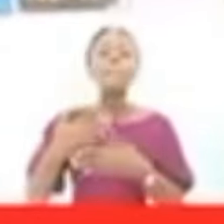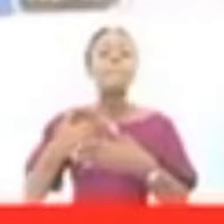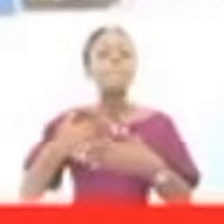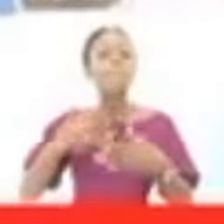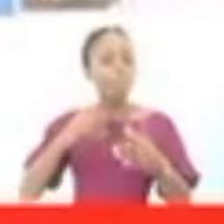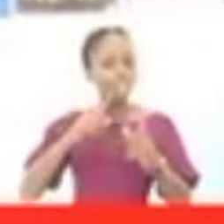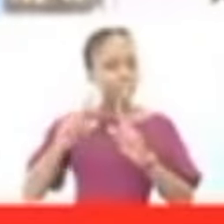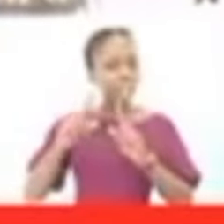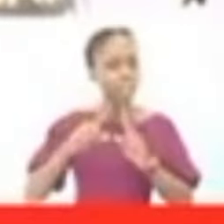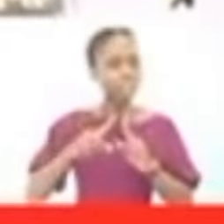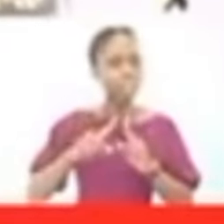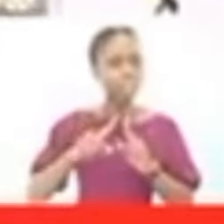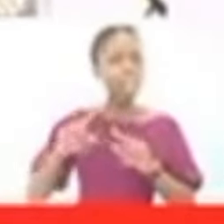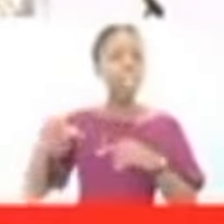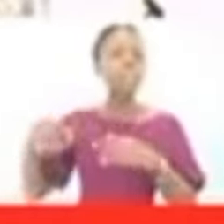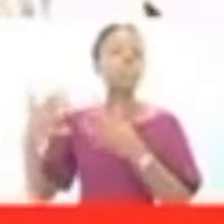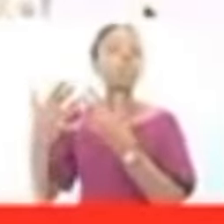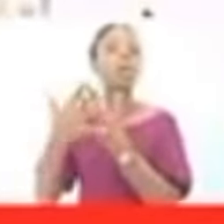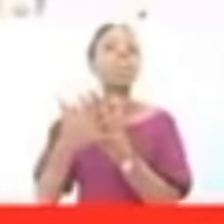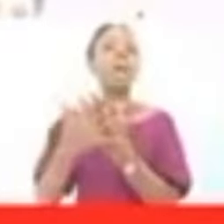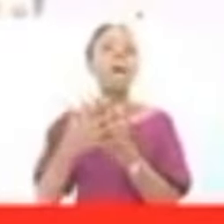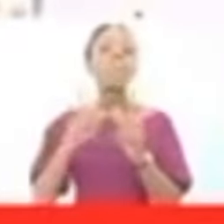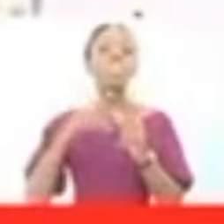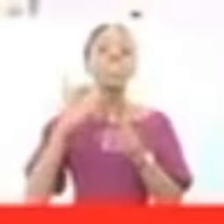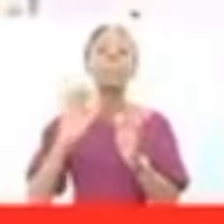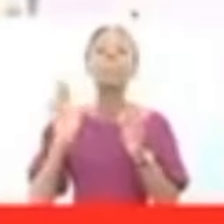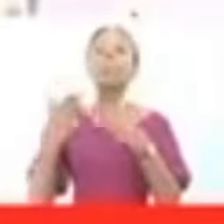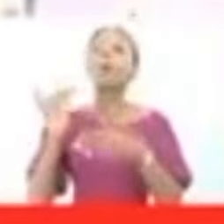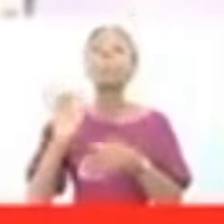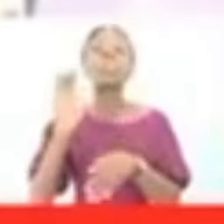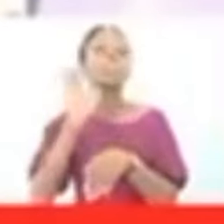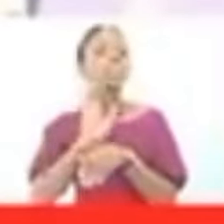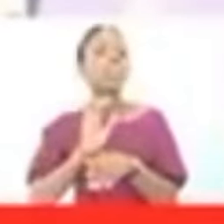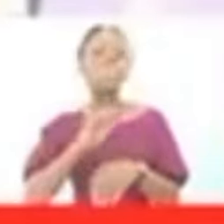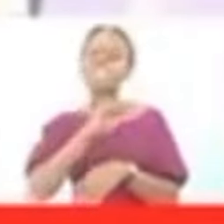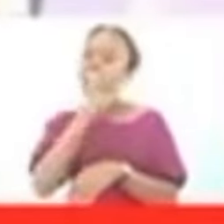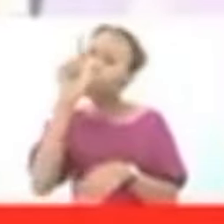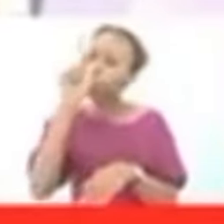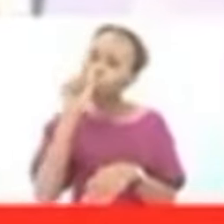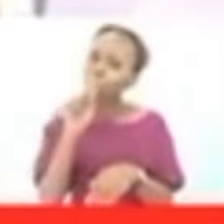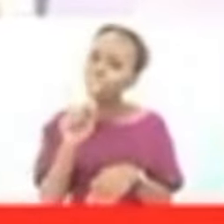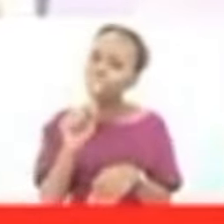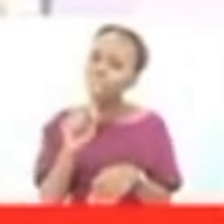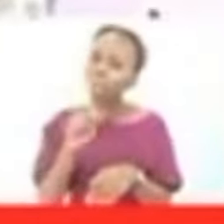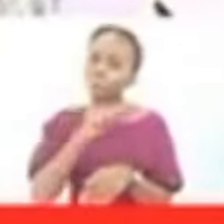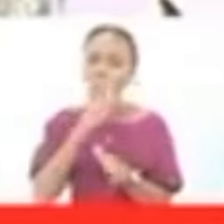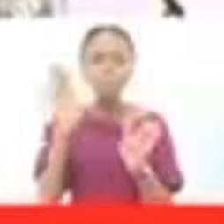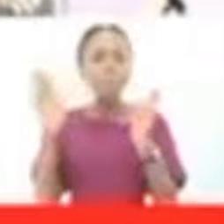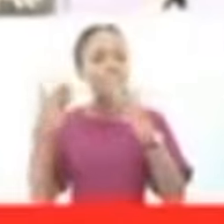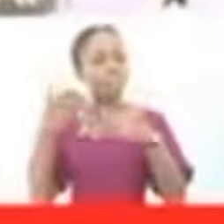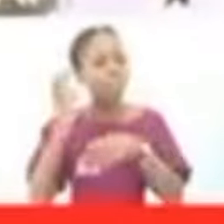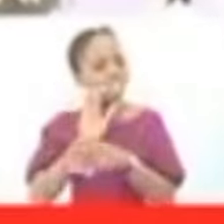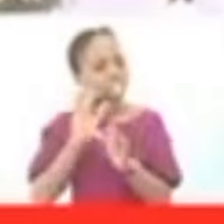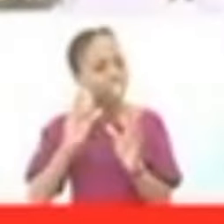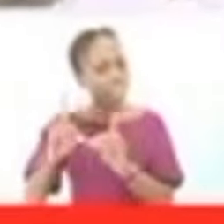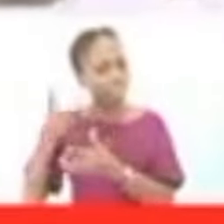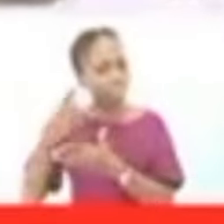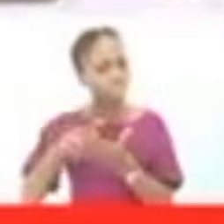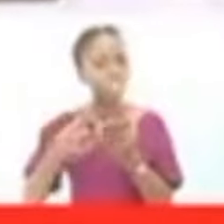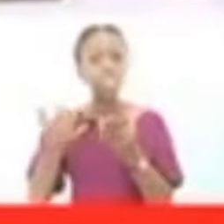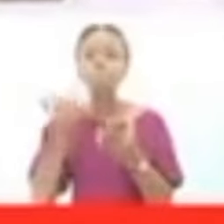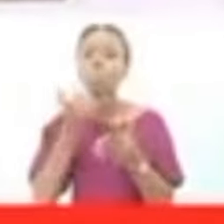kabla hajaniambia unaingia ndani, na anasema fungeni hiyo kanisa. Nikamuuliza unafunga kanisa imefanya